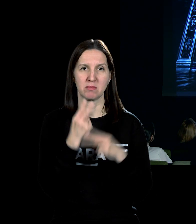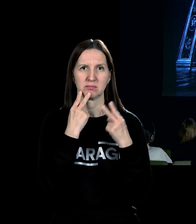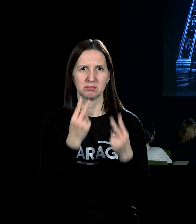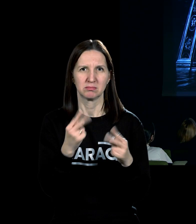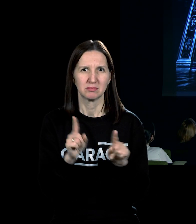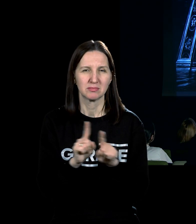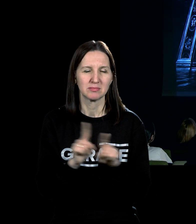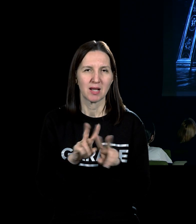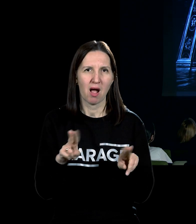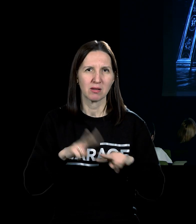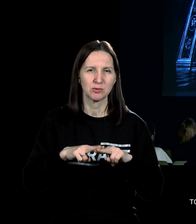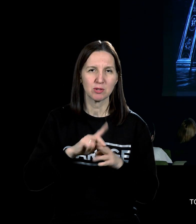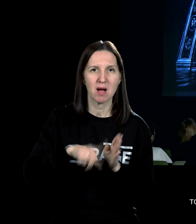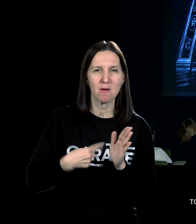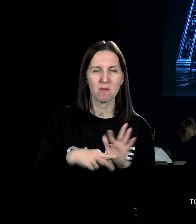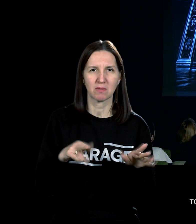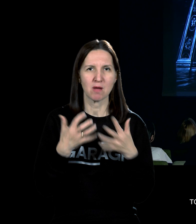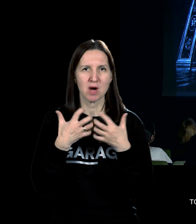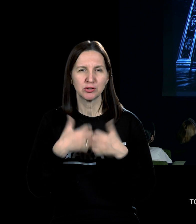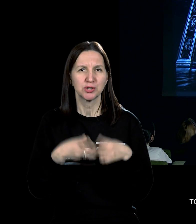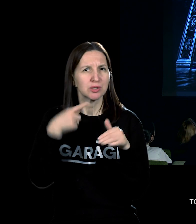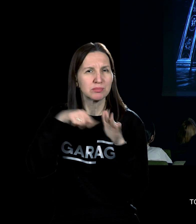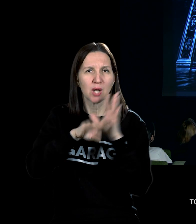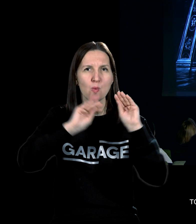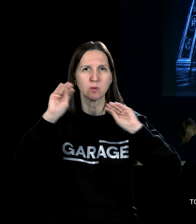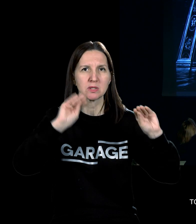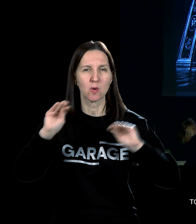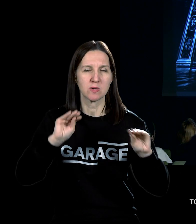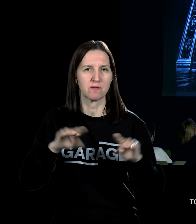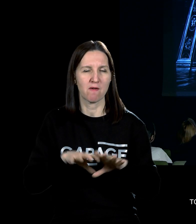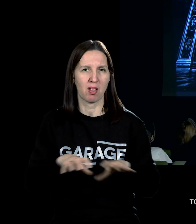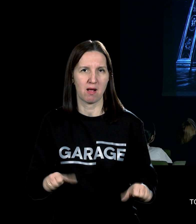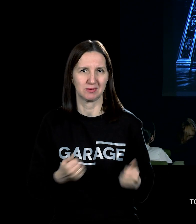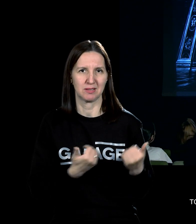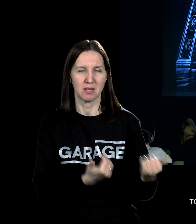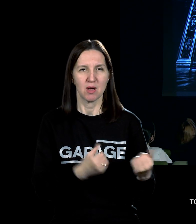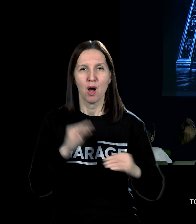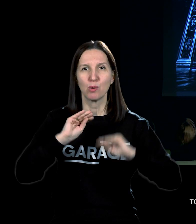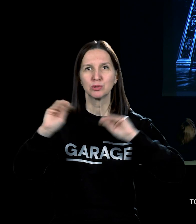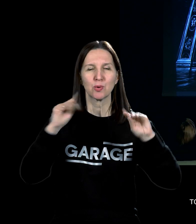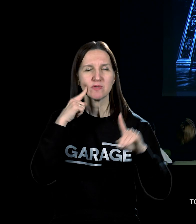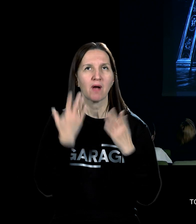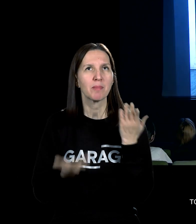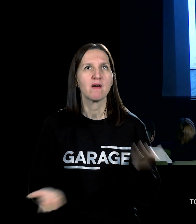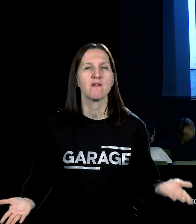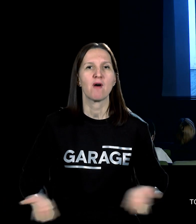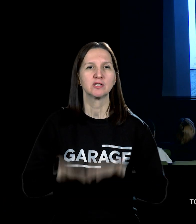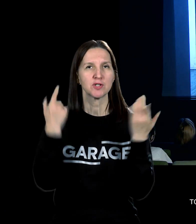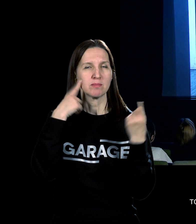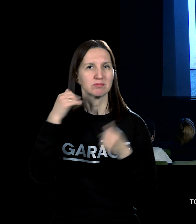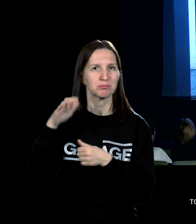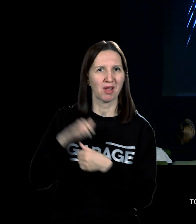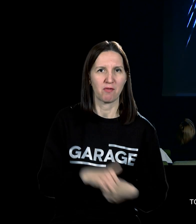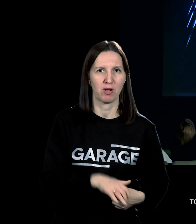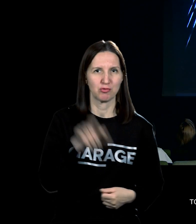тюрьмы Пиранези. Да? Вот это огромное устройство чего-то, устройство власти, устройство возвышенного, которое нас подавляет.